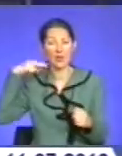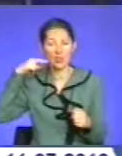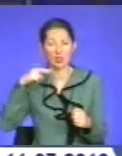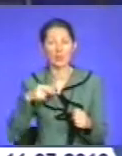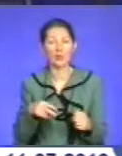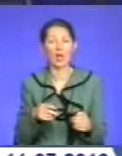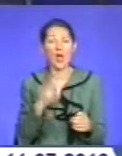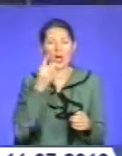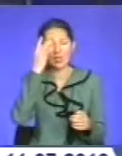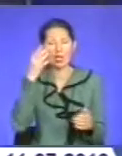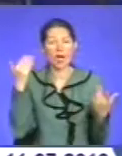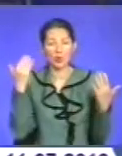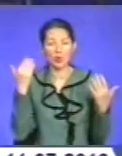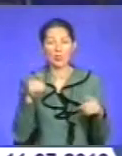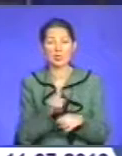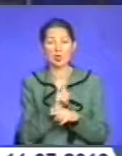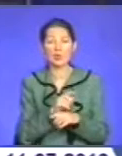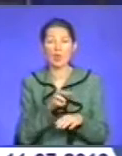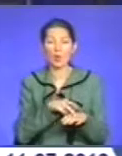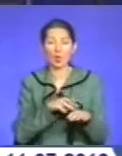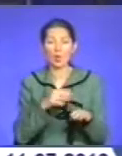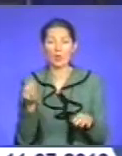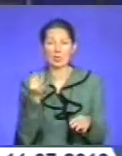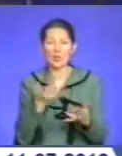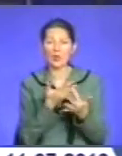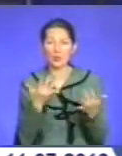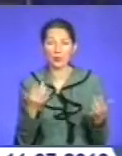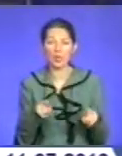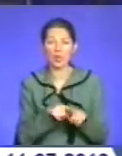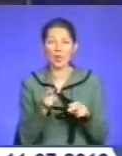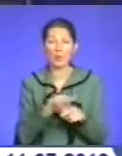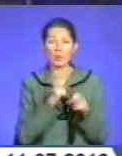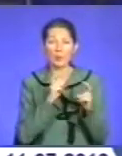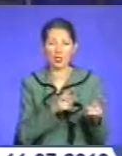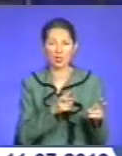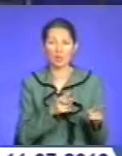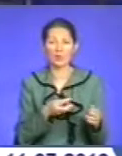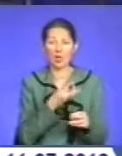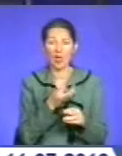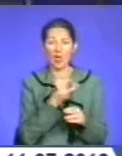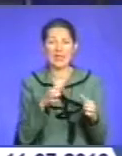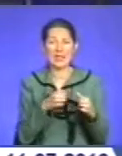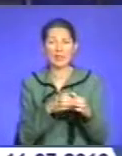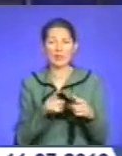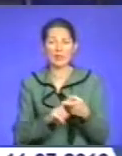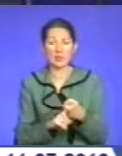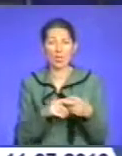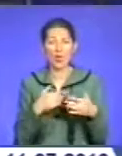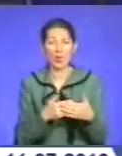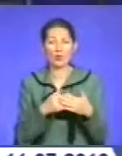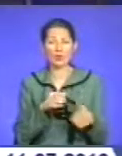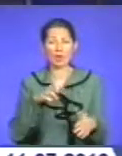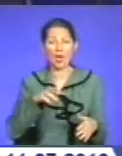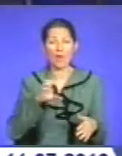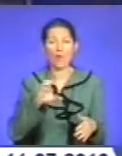Літні канікули з тернопільськими міліціонерами цікаві, різноманітні та безпечні. Відеоматеріал сектору зв'язків з громадськістю УМВС України